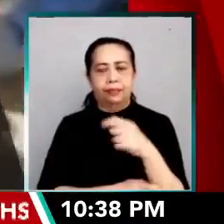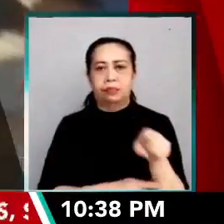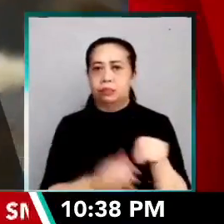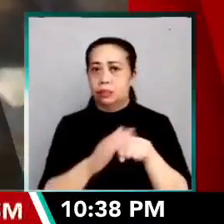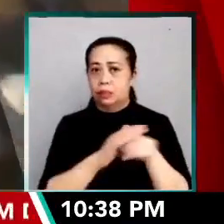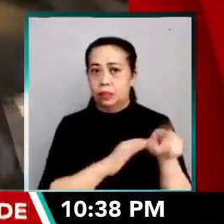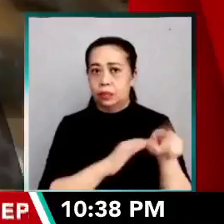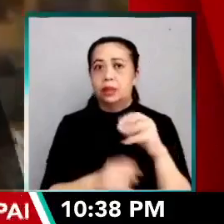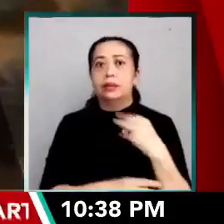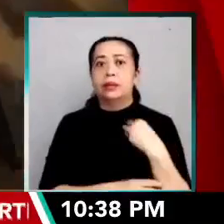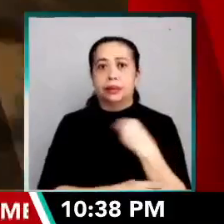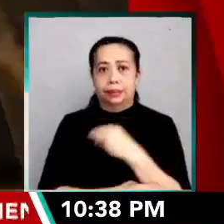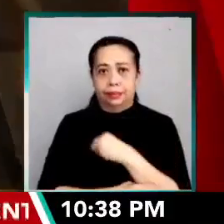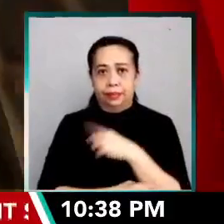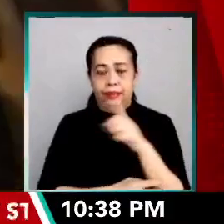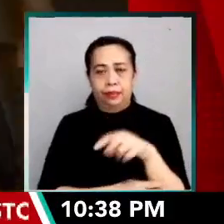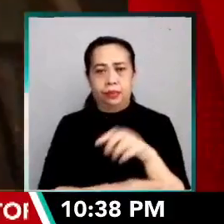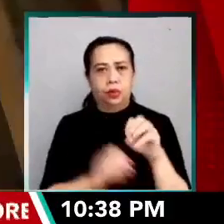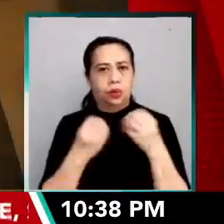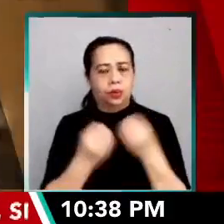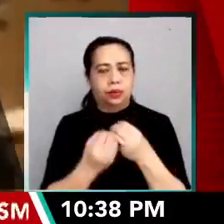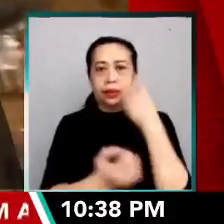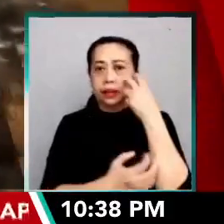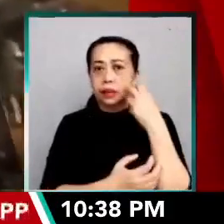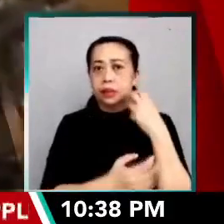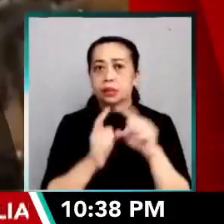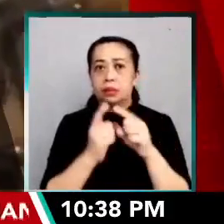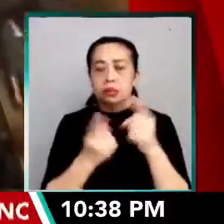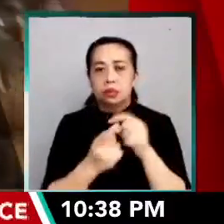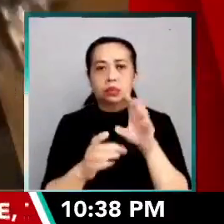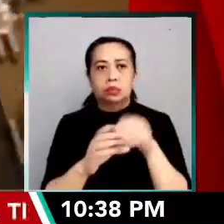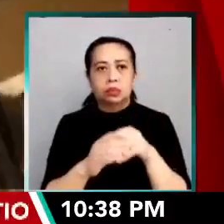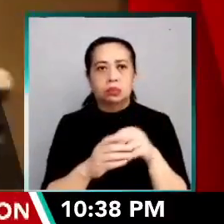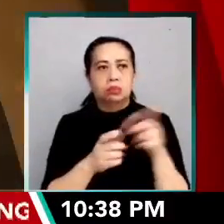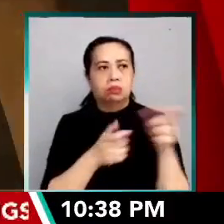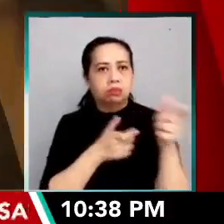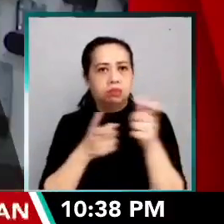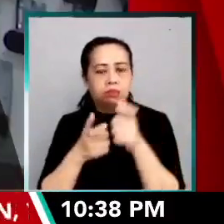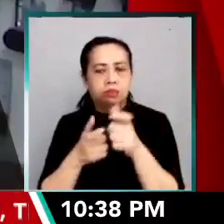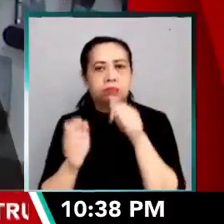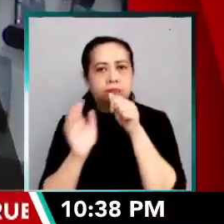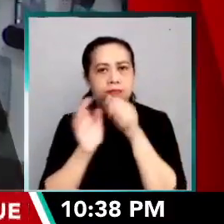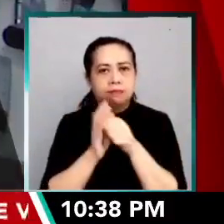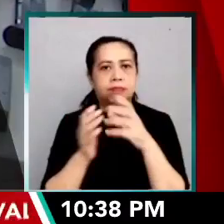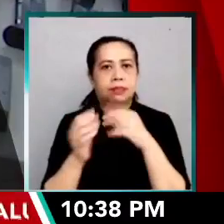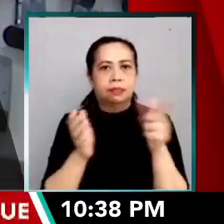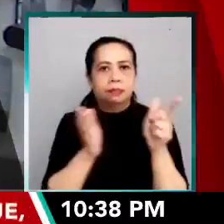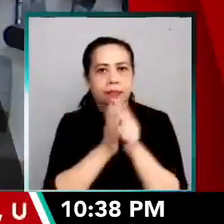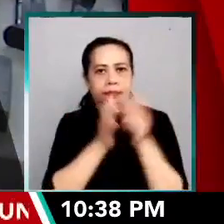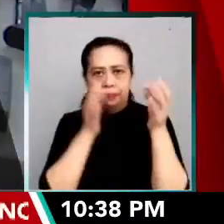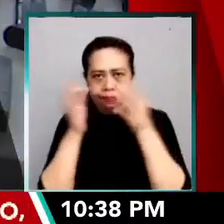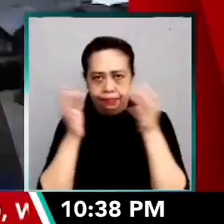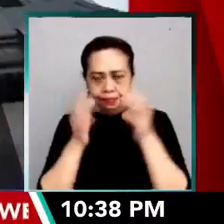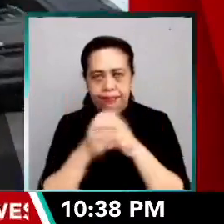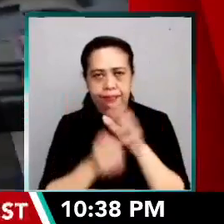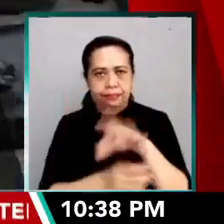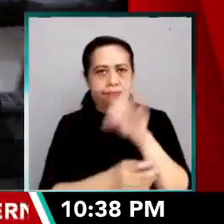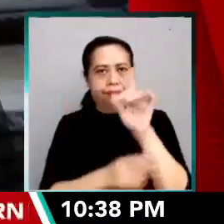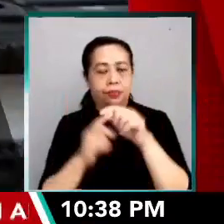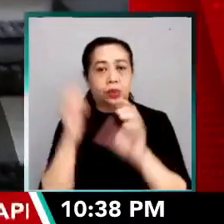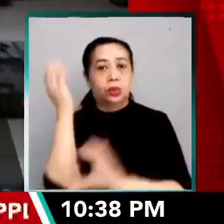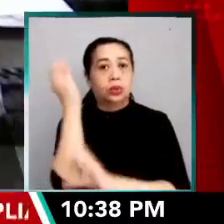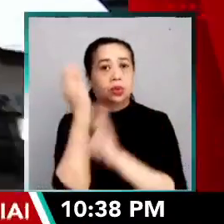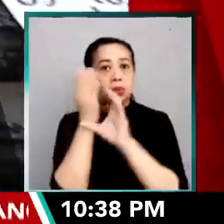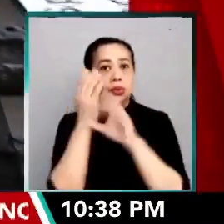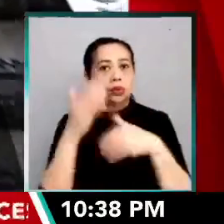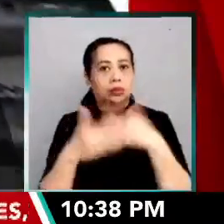miyembro ng isang organized crime group na sangkot sa gun smuggling at illegal na droga. Natunton nila ang condominium kasunod ng